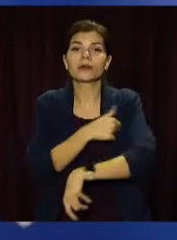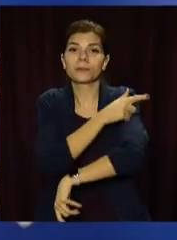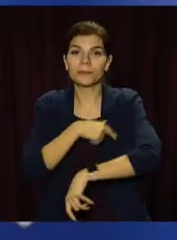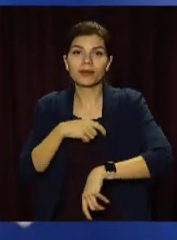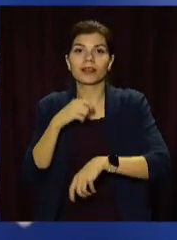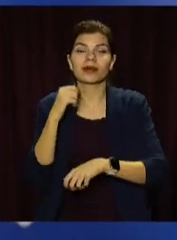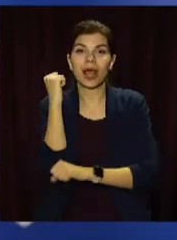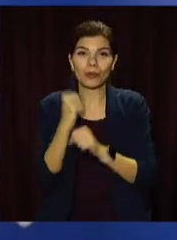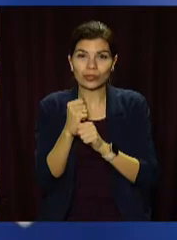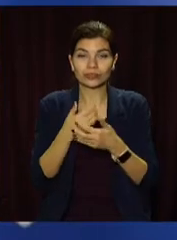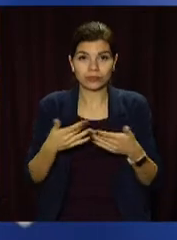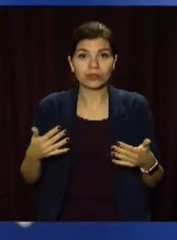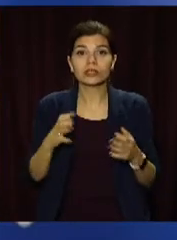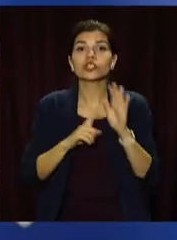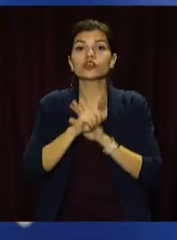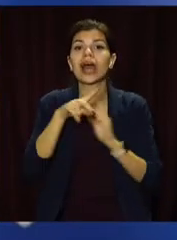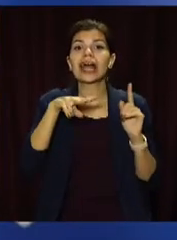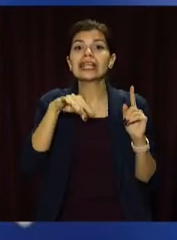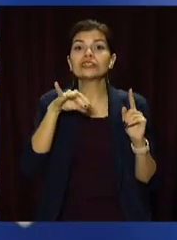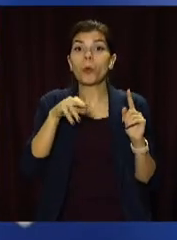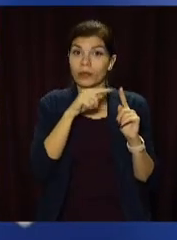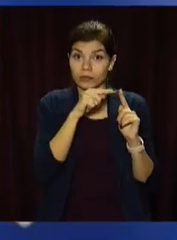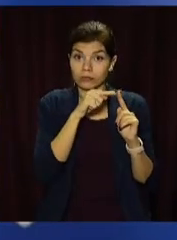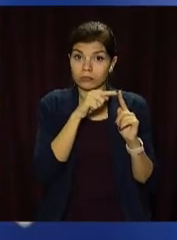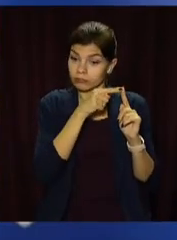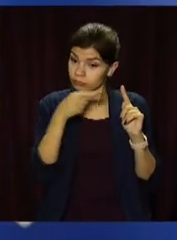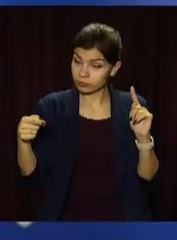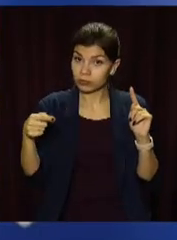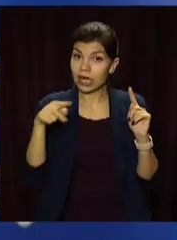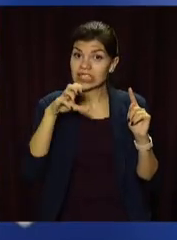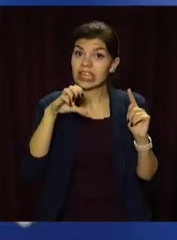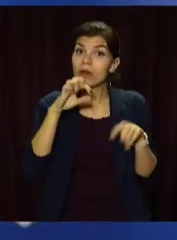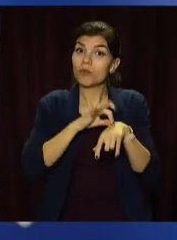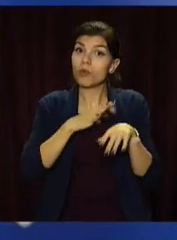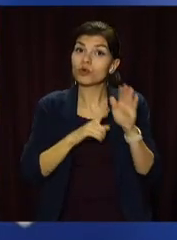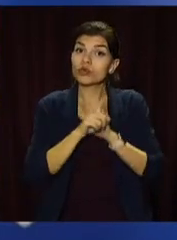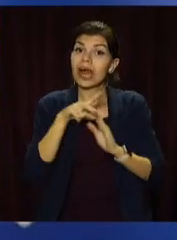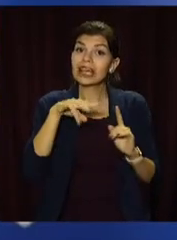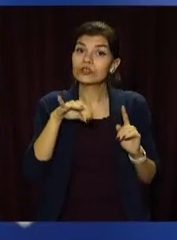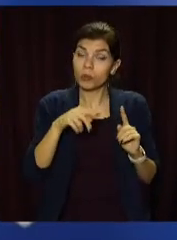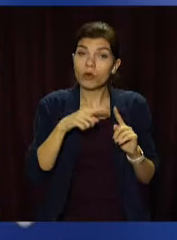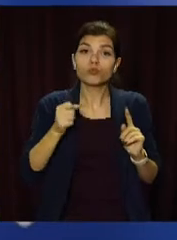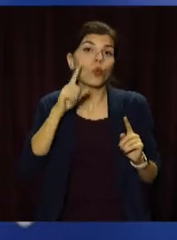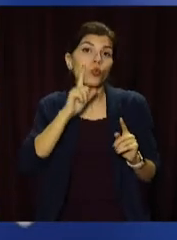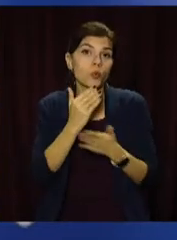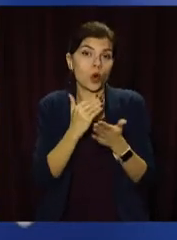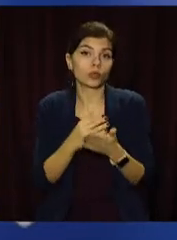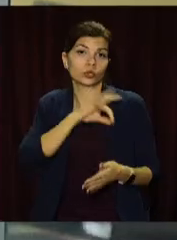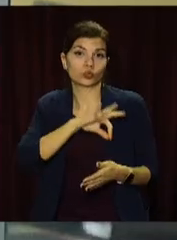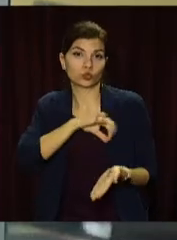захворів, починаючи з листопада, вже може скористатися цією зручною